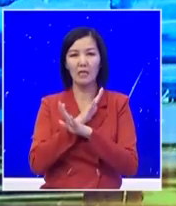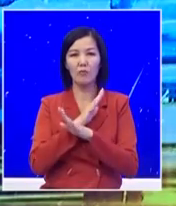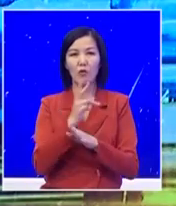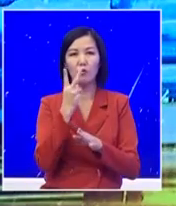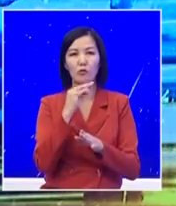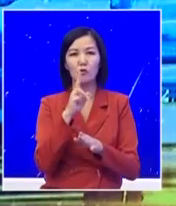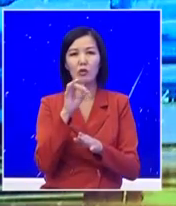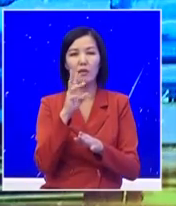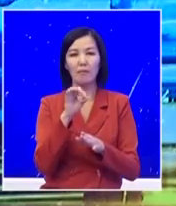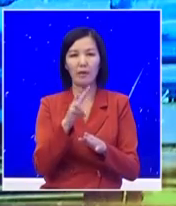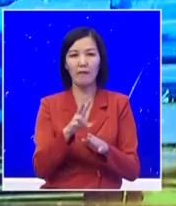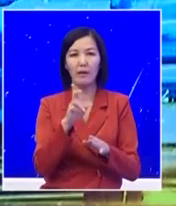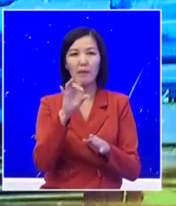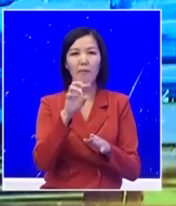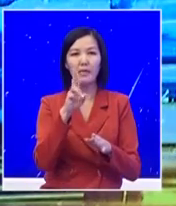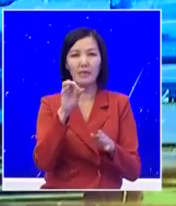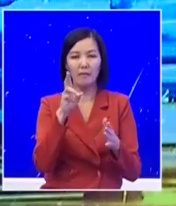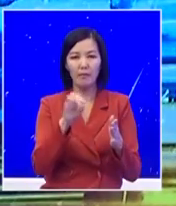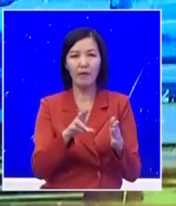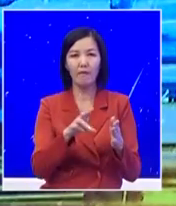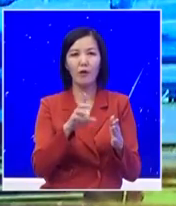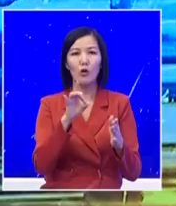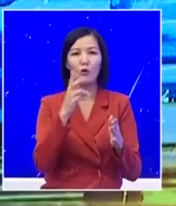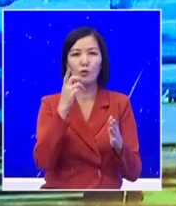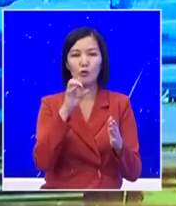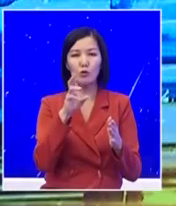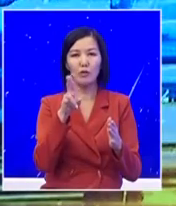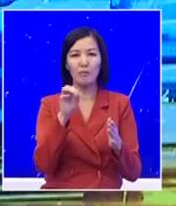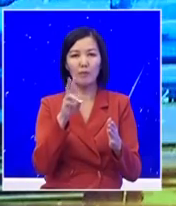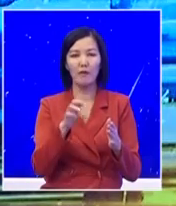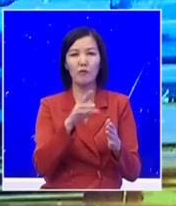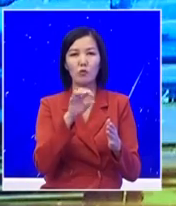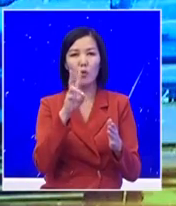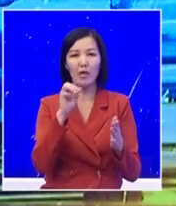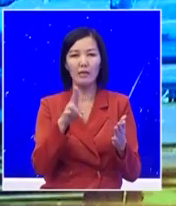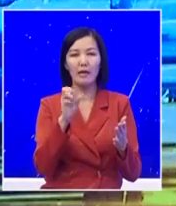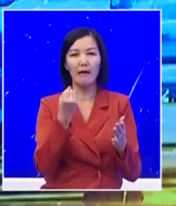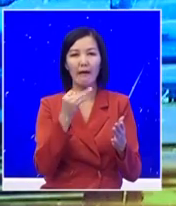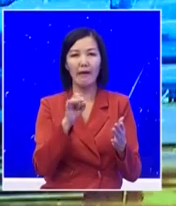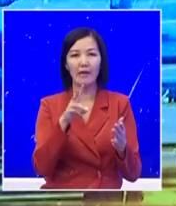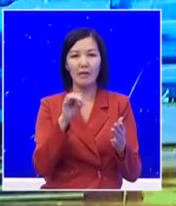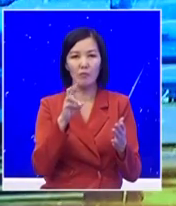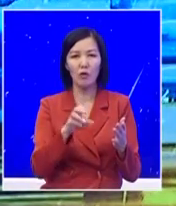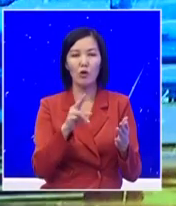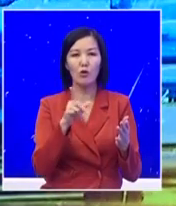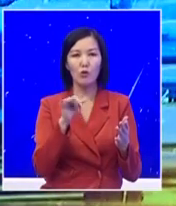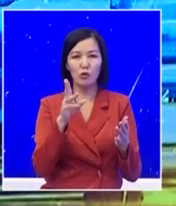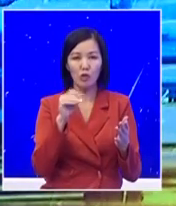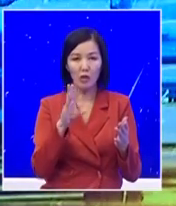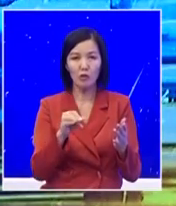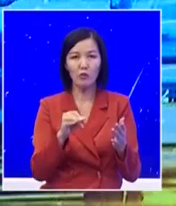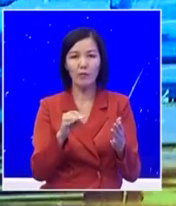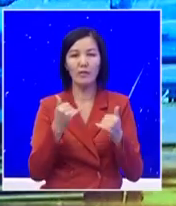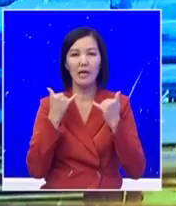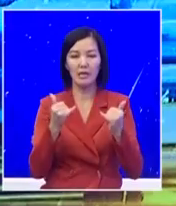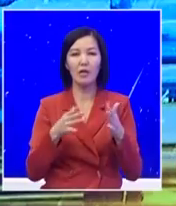Жақсылық Шкемпіров, Сержан Бескемпіров, Ақмырза Рүстембеков, Шолан Омаров, Қайрат Баймұхамбетов, Күлжиян